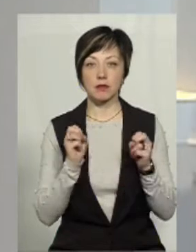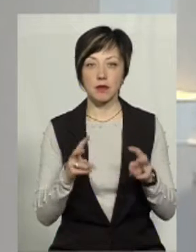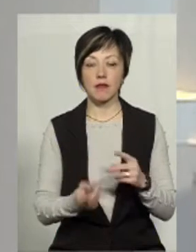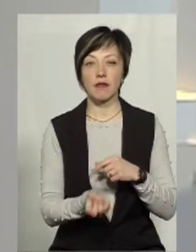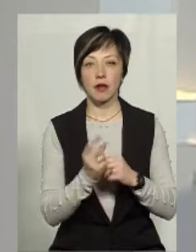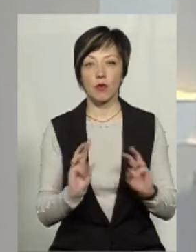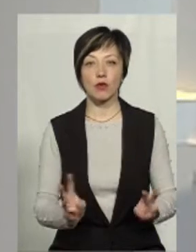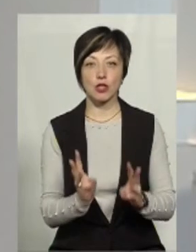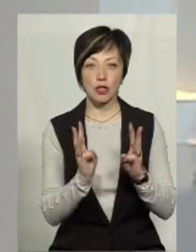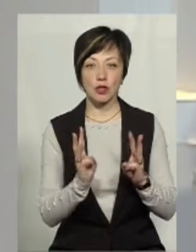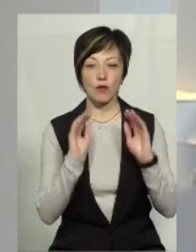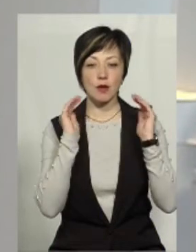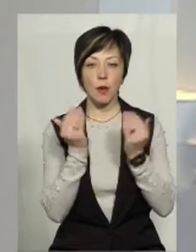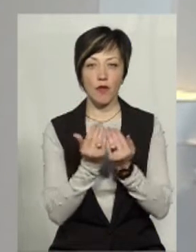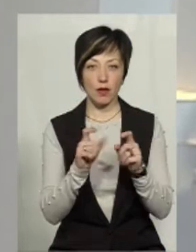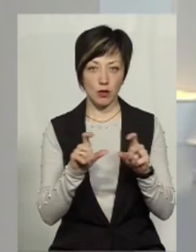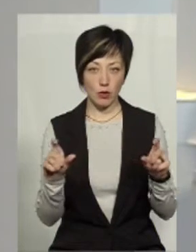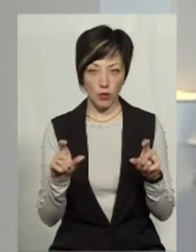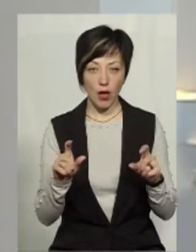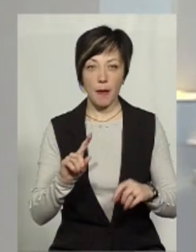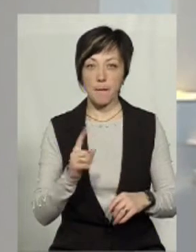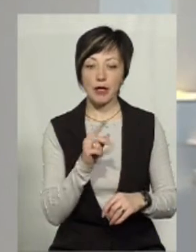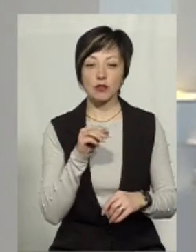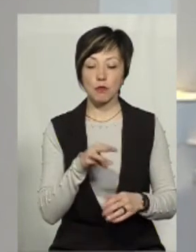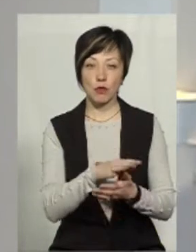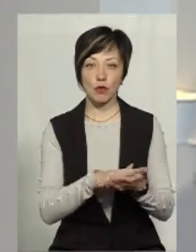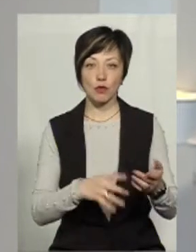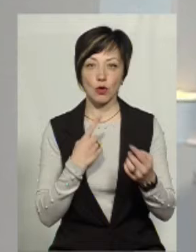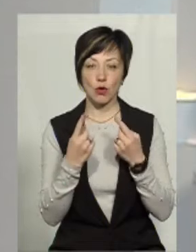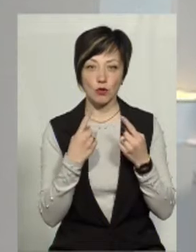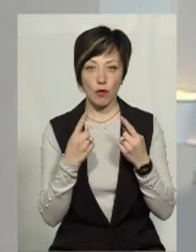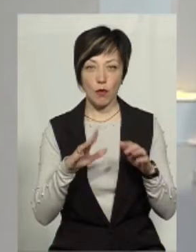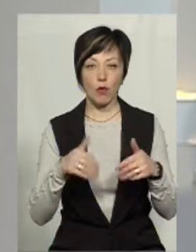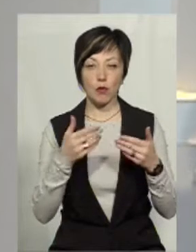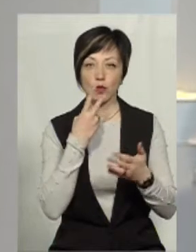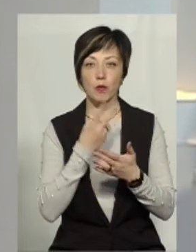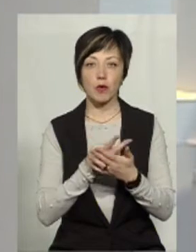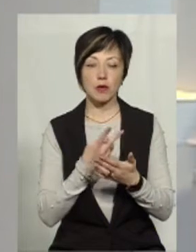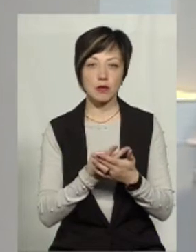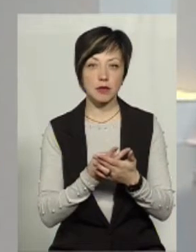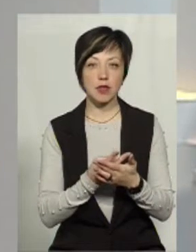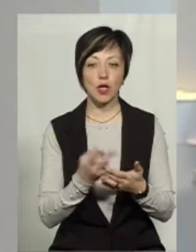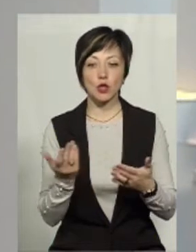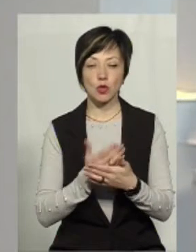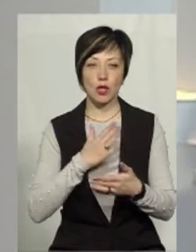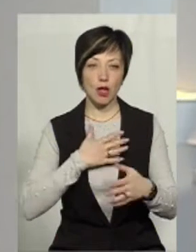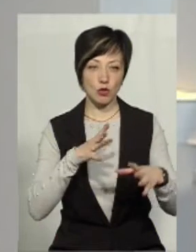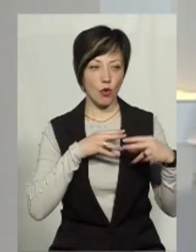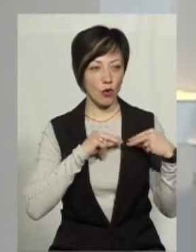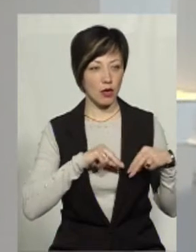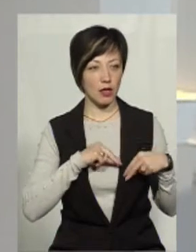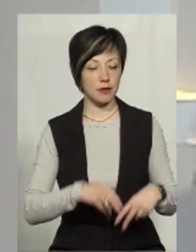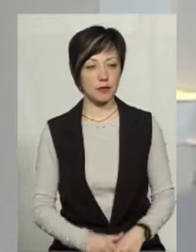загрозу виникнення пожежі у заповіднику. Перш ніж продовжити розмову, пропоную переглянути сюжет нашого